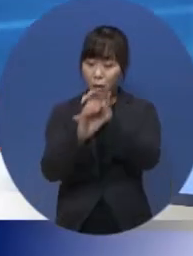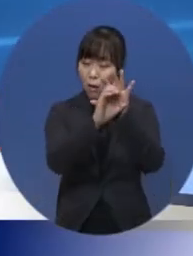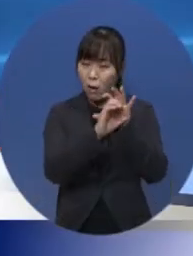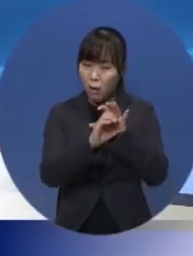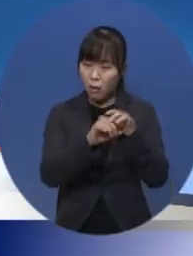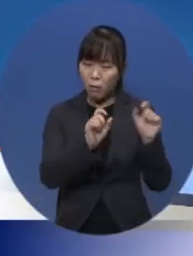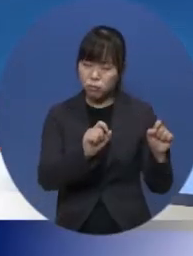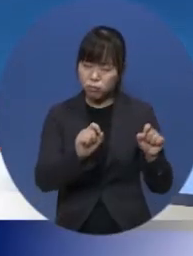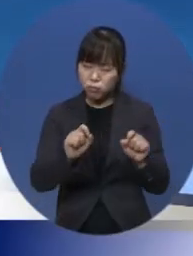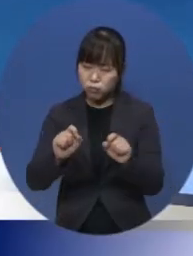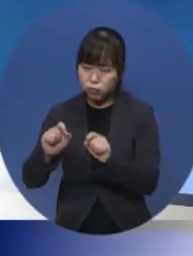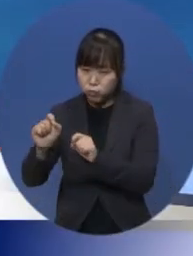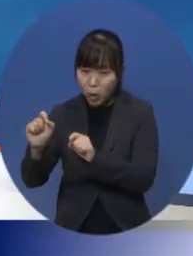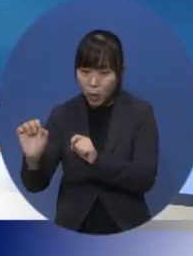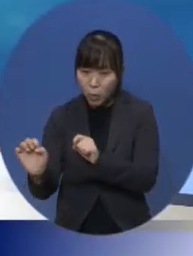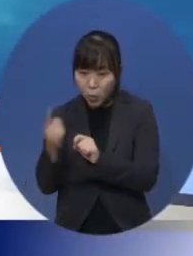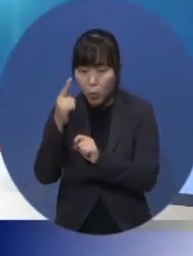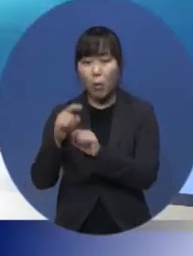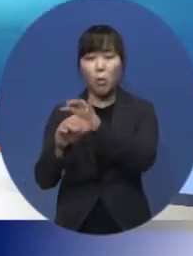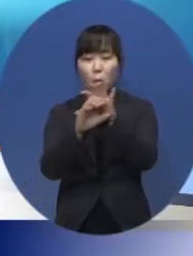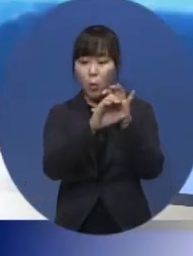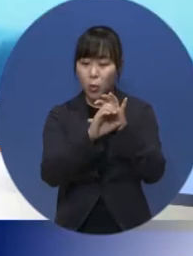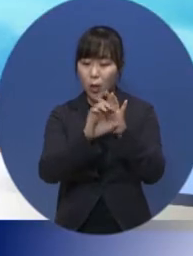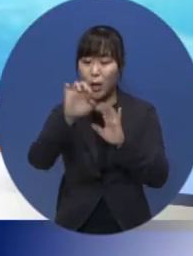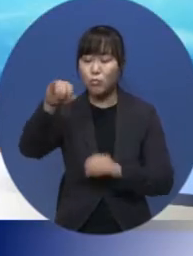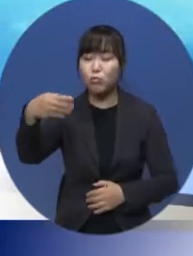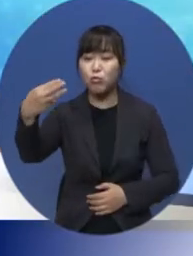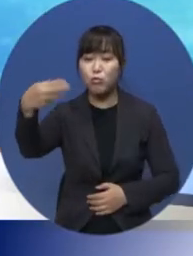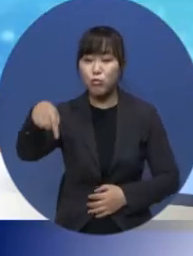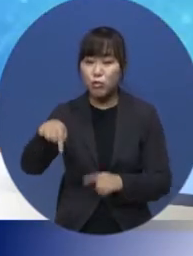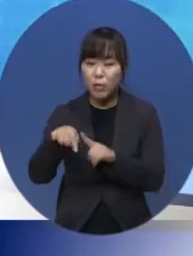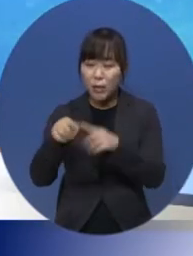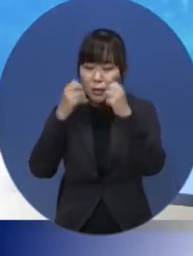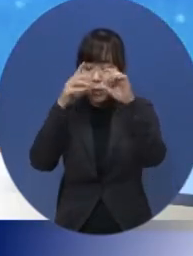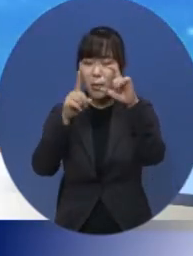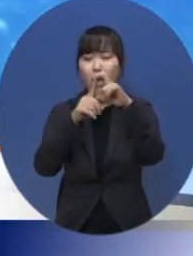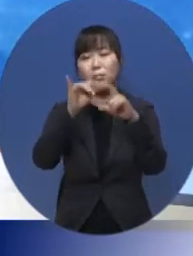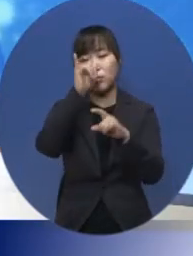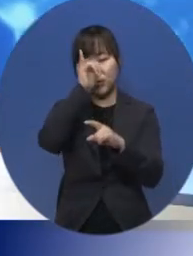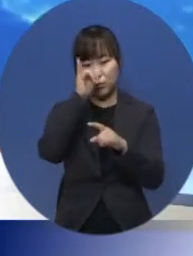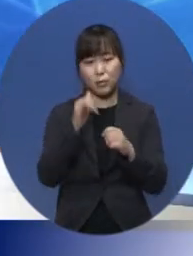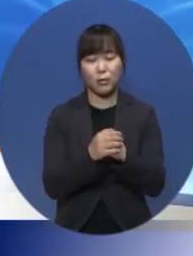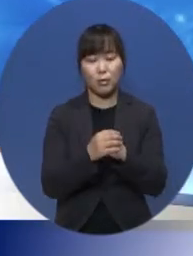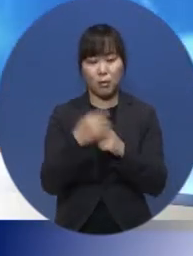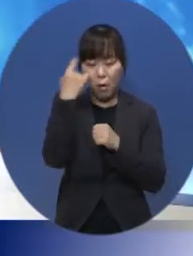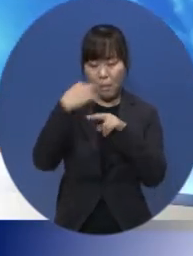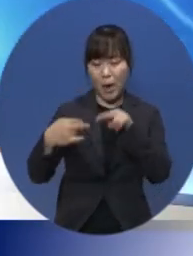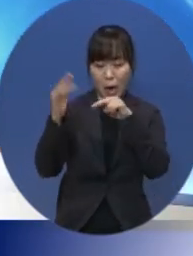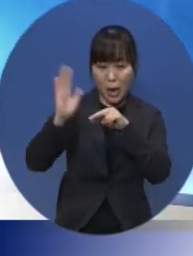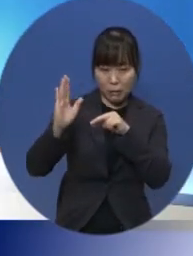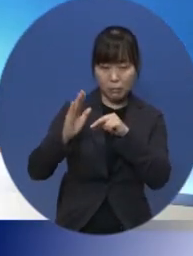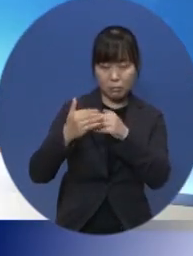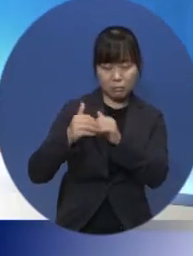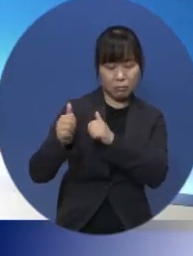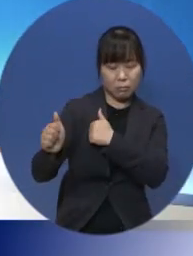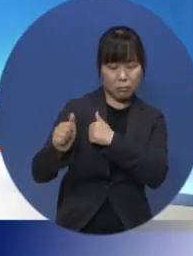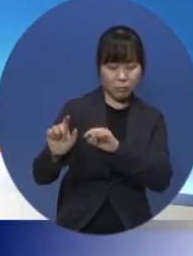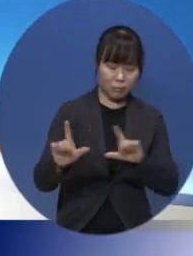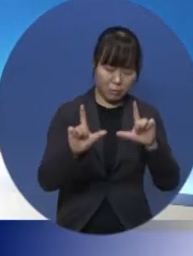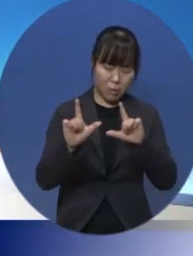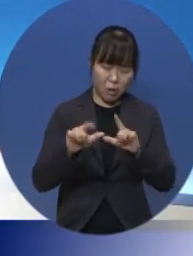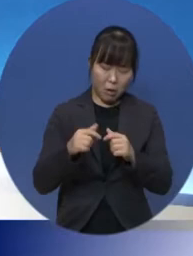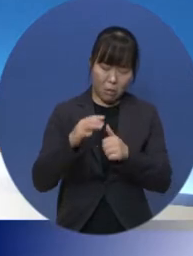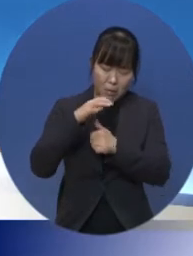코로나19가 장기화되면서 코로나 블루라는 신조어까지 생겨났는데요. 비대면 생활로 인한 고립감과